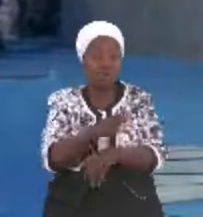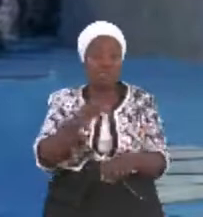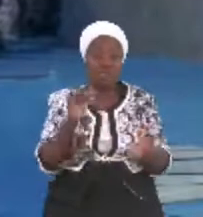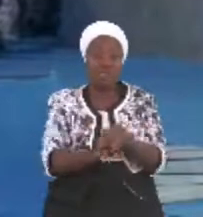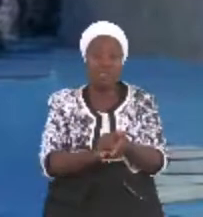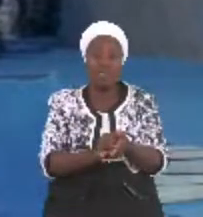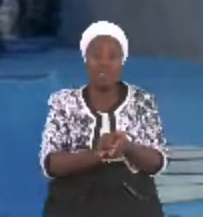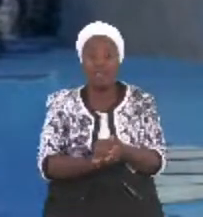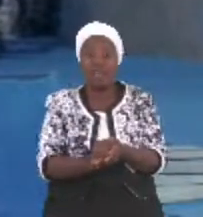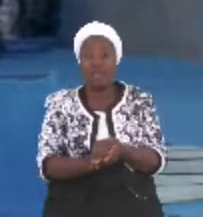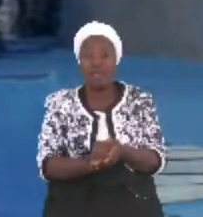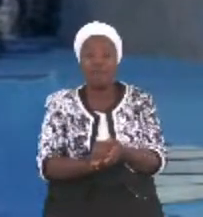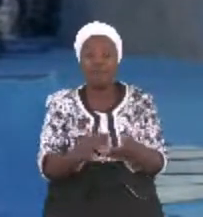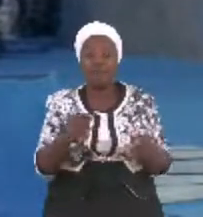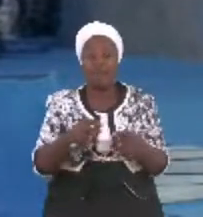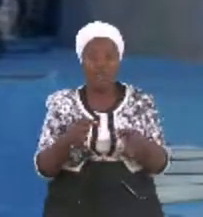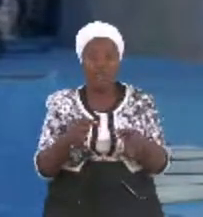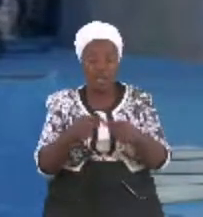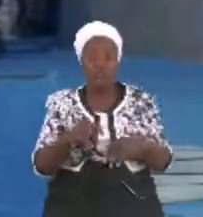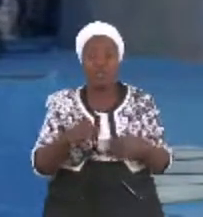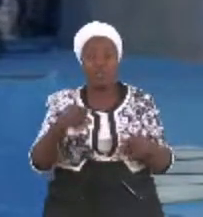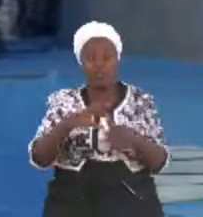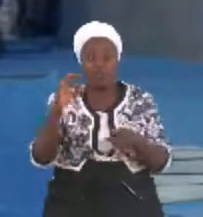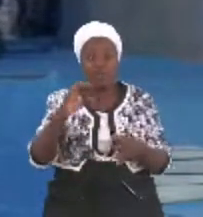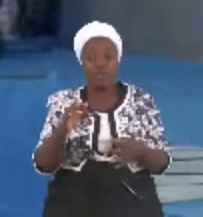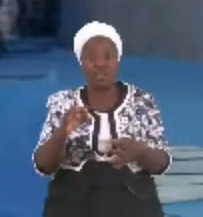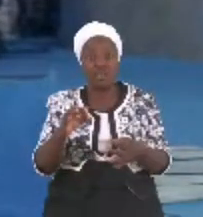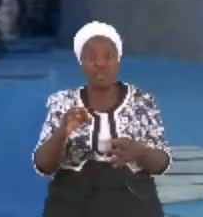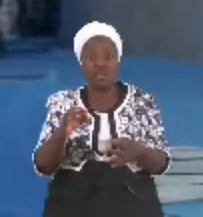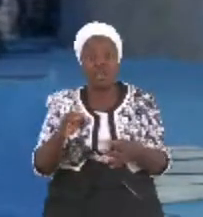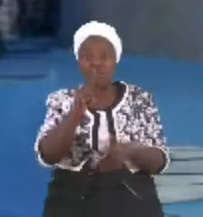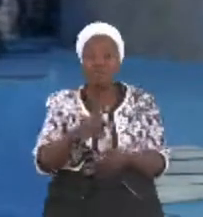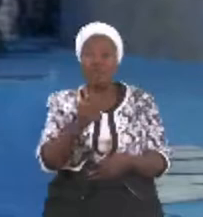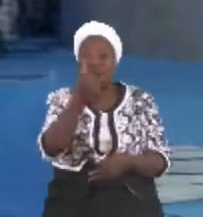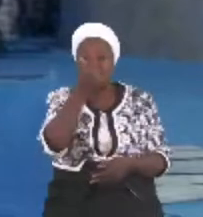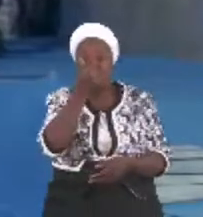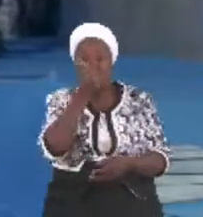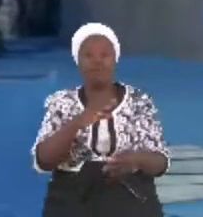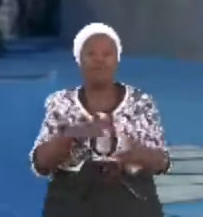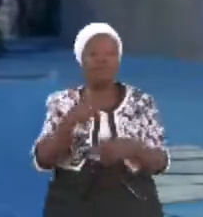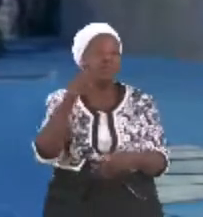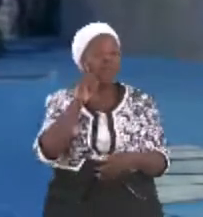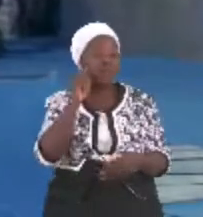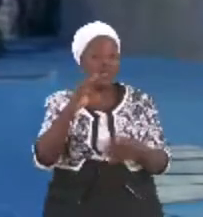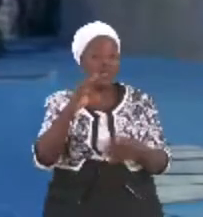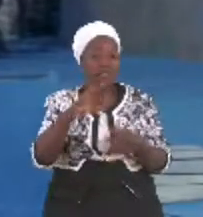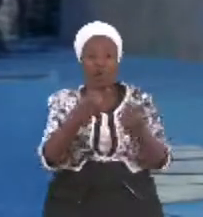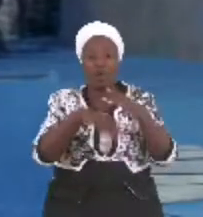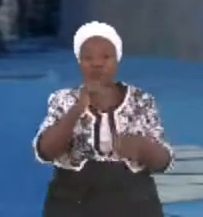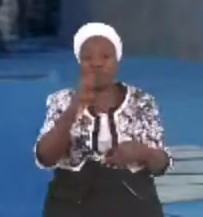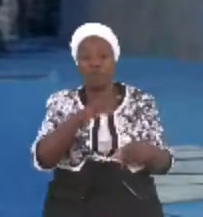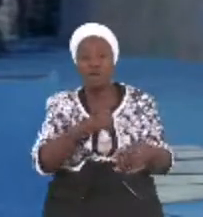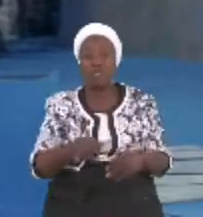et sourd, je te l'ordonne, sors de cet enfant et n'y rentre plus.